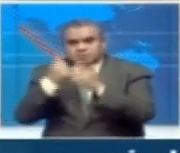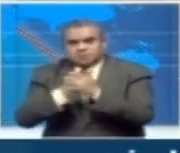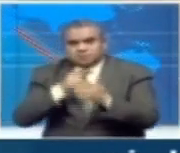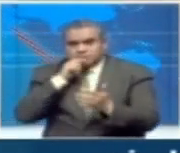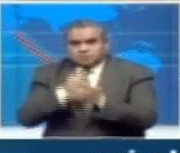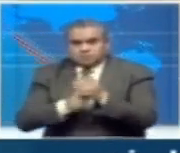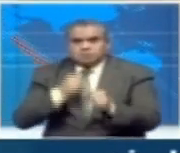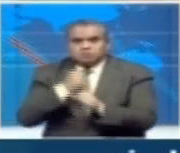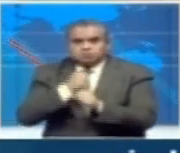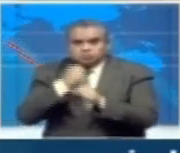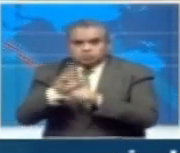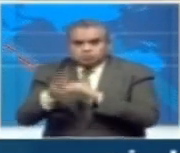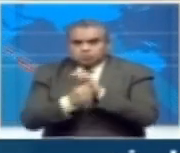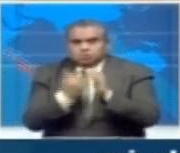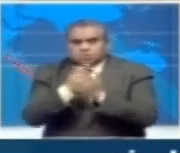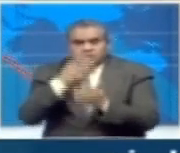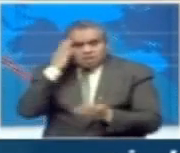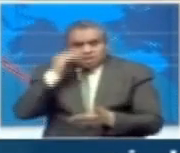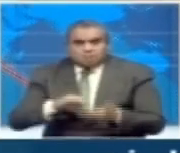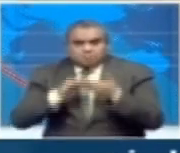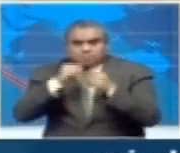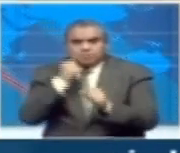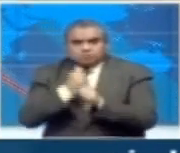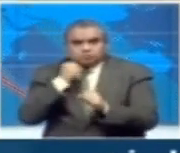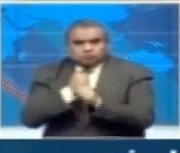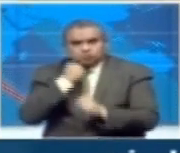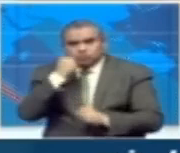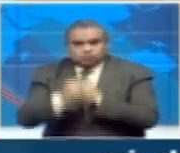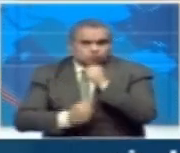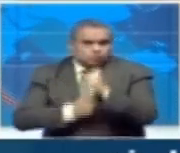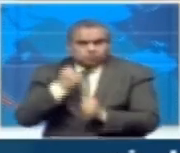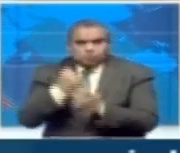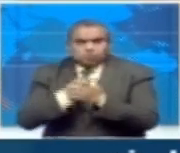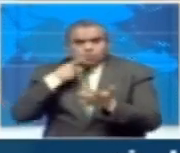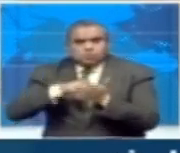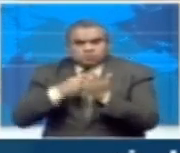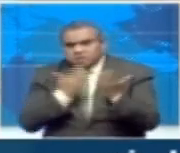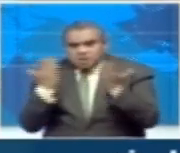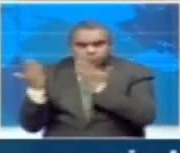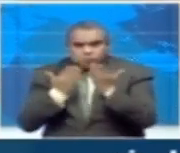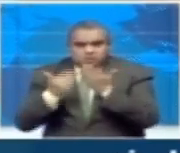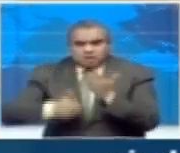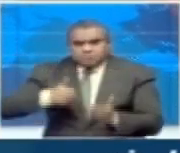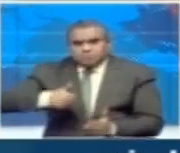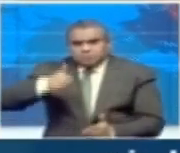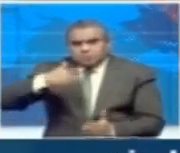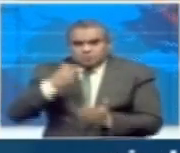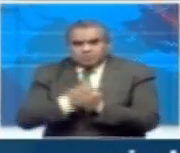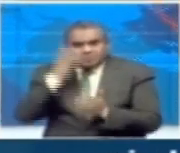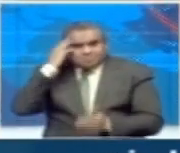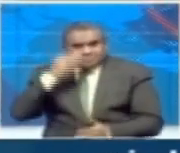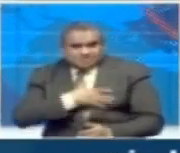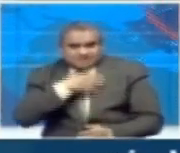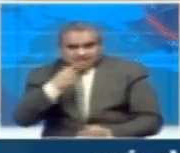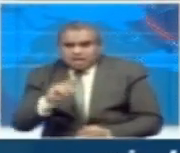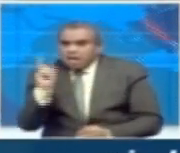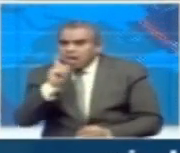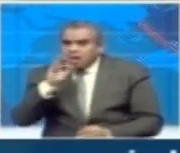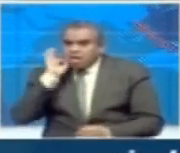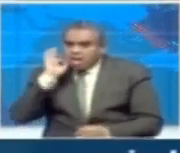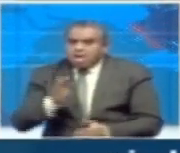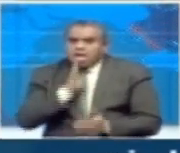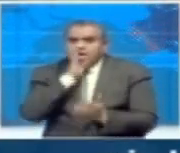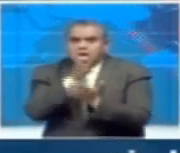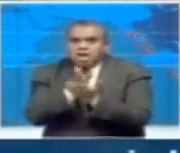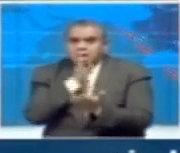هم ابناء كفاح وابناء ابطال، لانهم كافحوا وذاكروا ونجحوا. احنا مش بنجاملهم النهارده ولكن ده حقهم